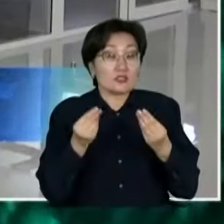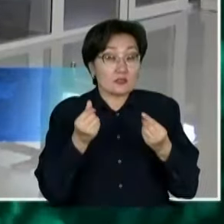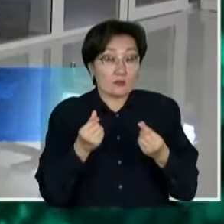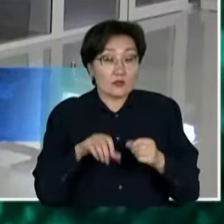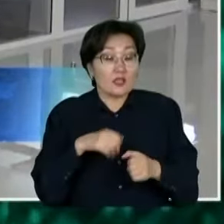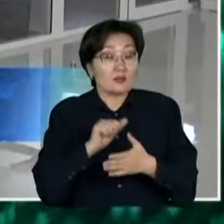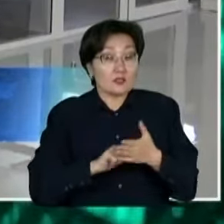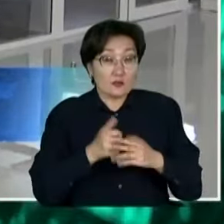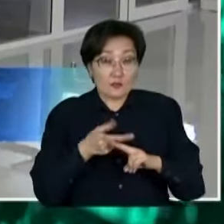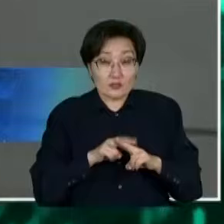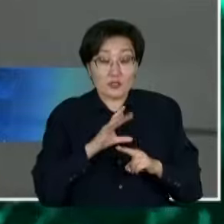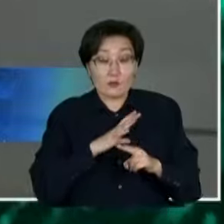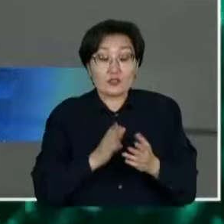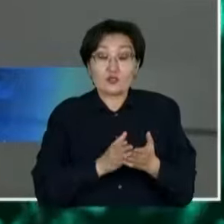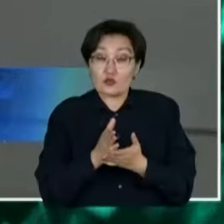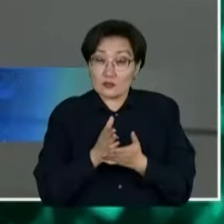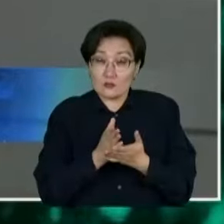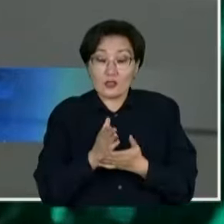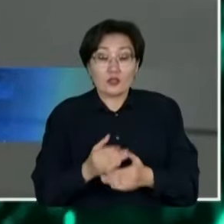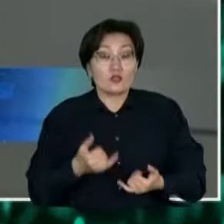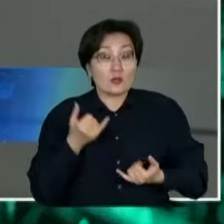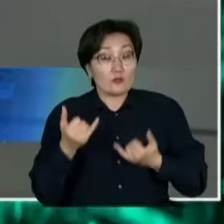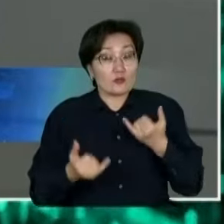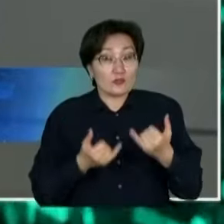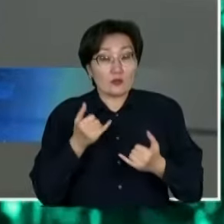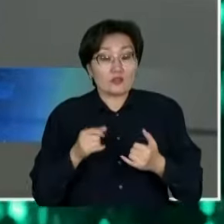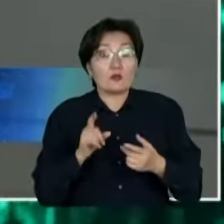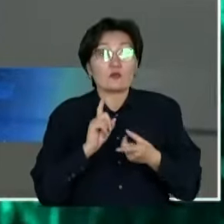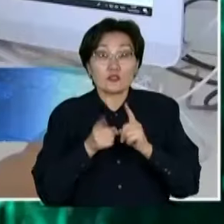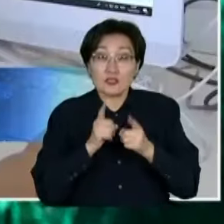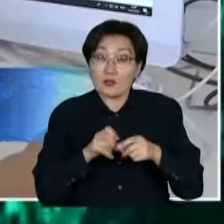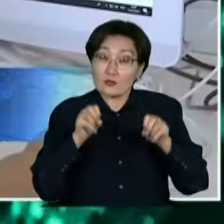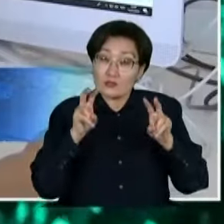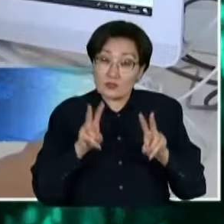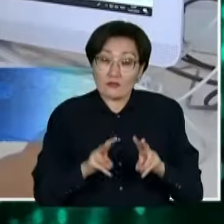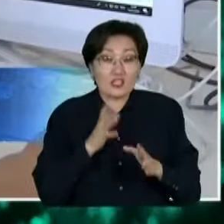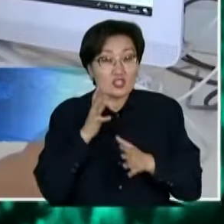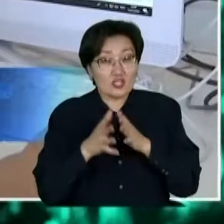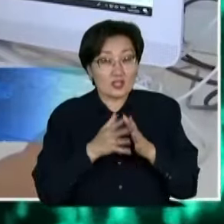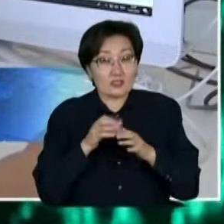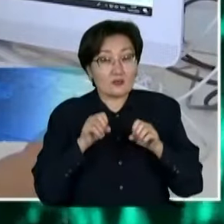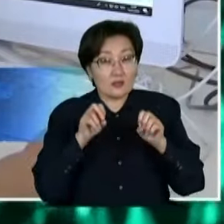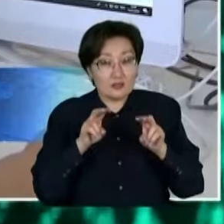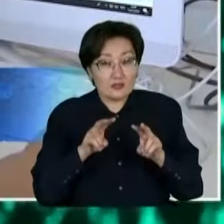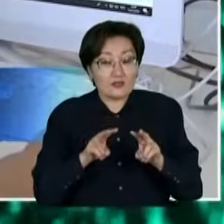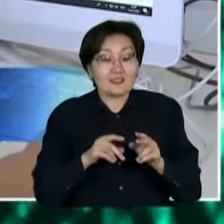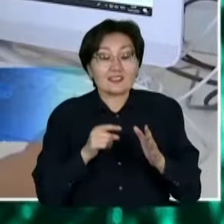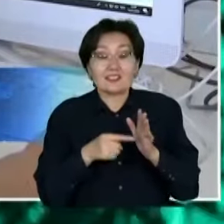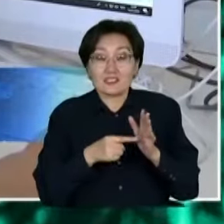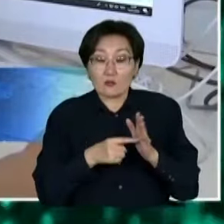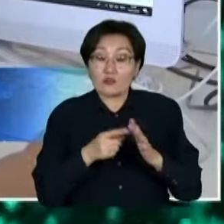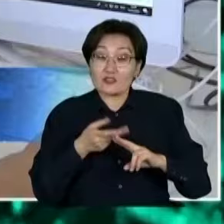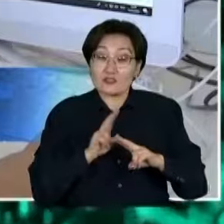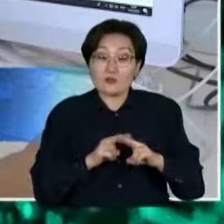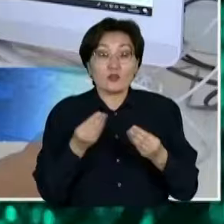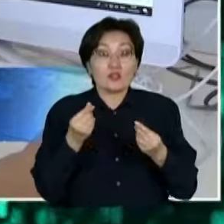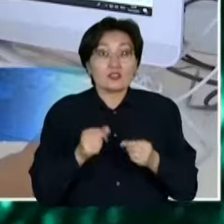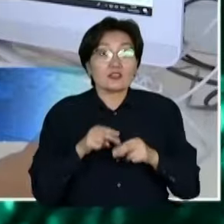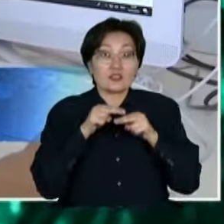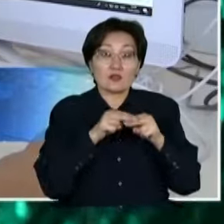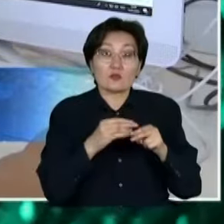Основанием для этого якобы послужило оказание услуг сурдоперевода специалистами жестового языка. Но при этом деньги шли